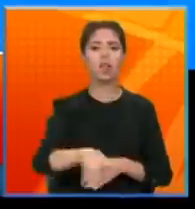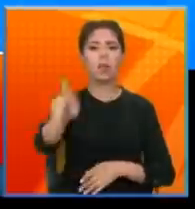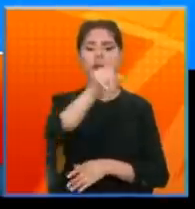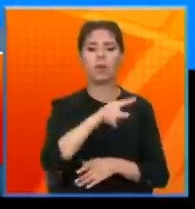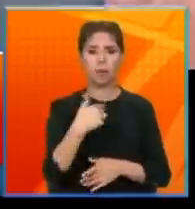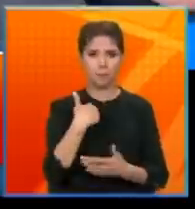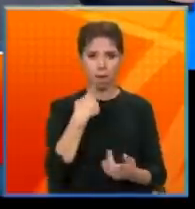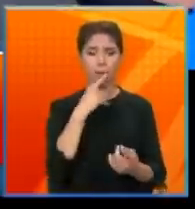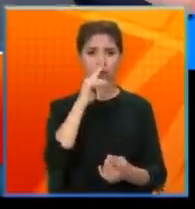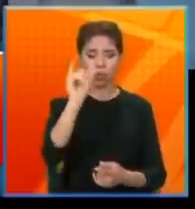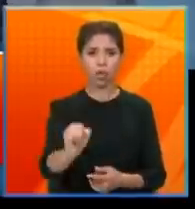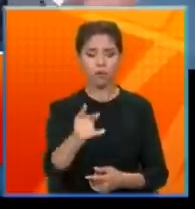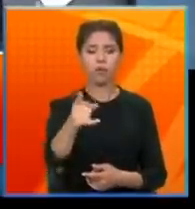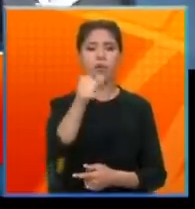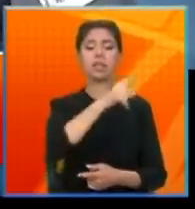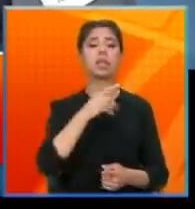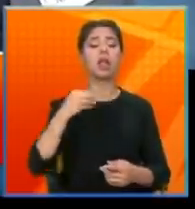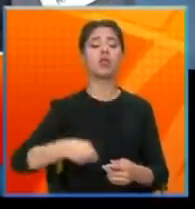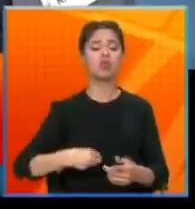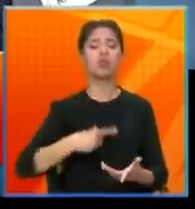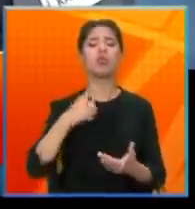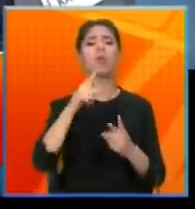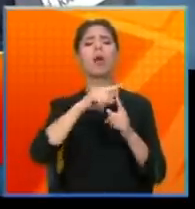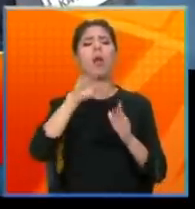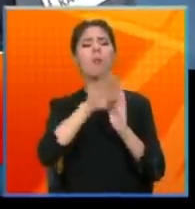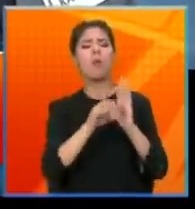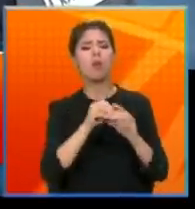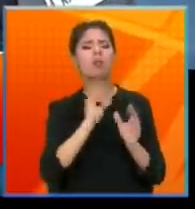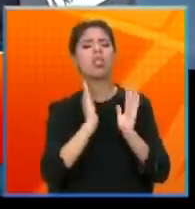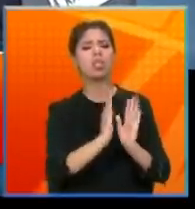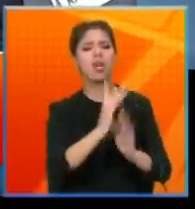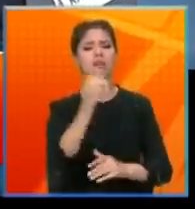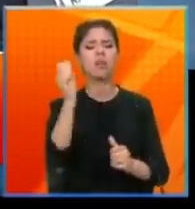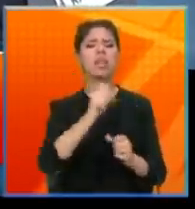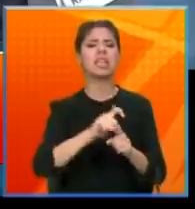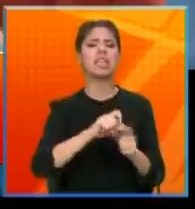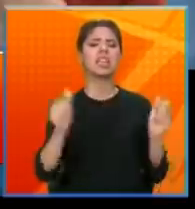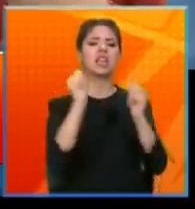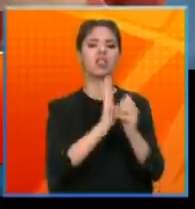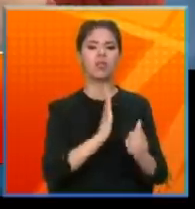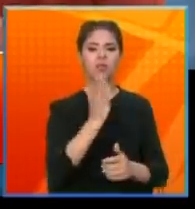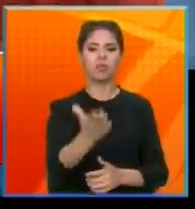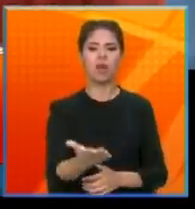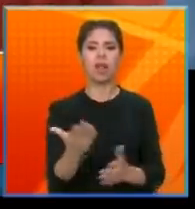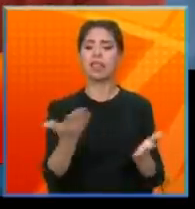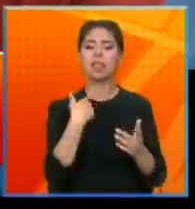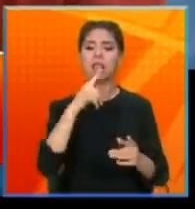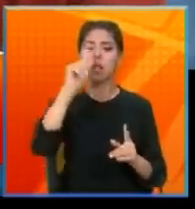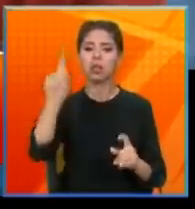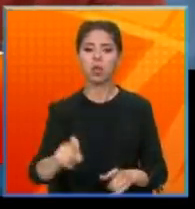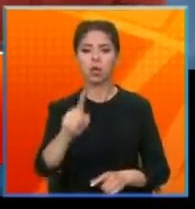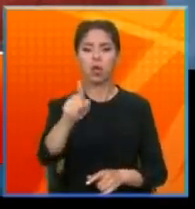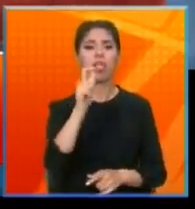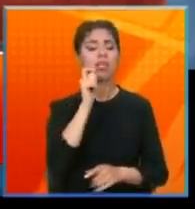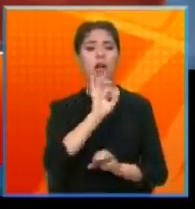çıkartmadı. Gelip de ben mi çıkarttım? İddialar, suçlamalar program boyunca devam etti. Tansiyon uzun süre düşmedi. Nasıl soracağım bilemeyim.